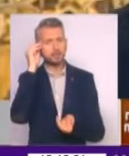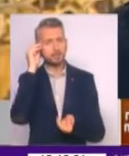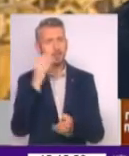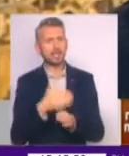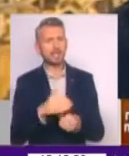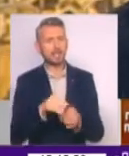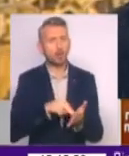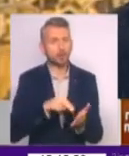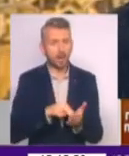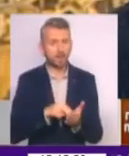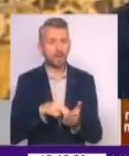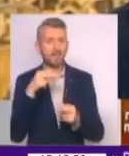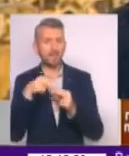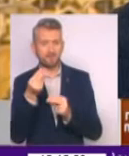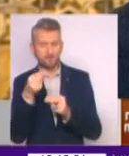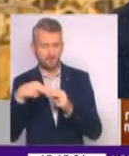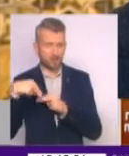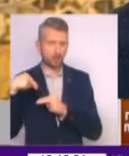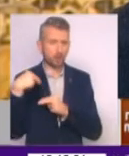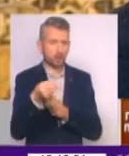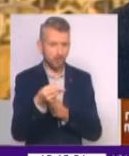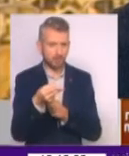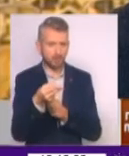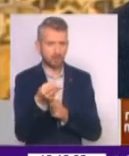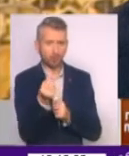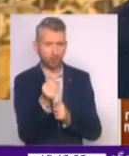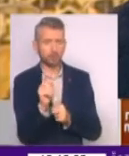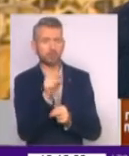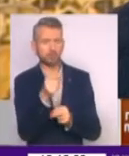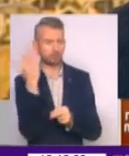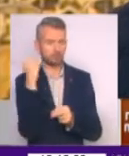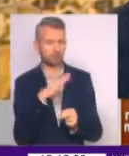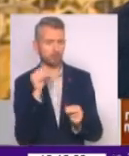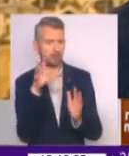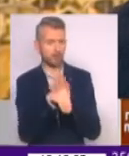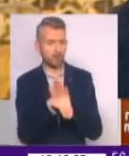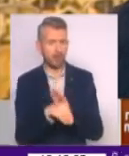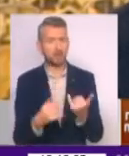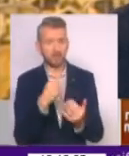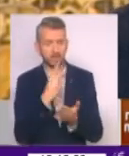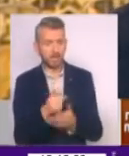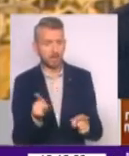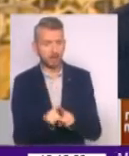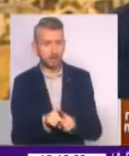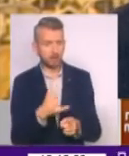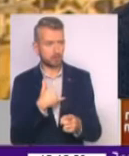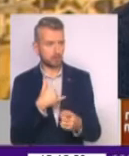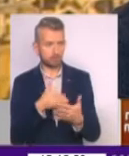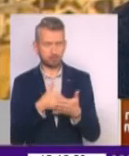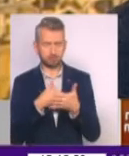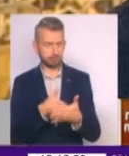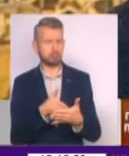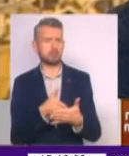кредитної ставки, відшкодувати інвестовані того часу, тим часом кошти. Бо зараз виглядає так, що ми зайшли в такий собі глухий